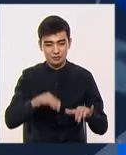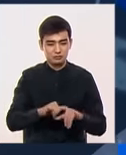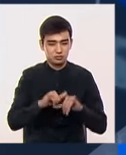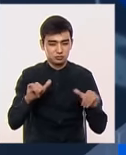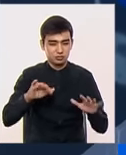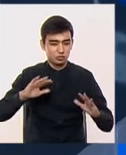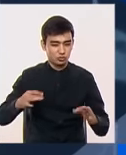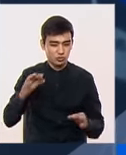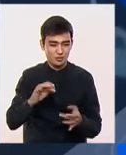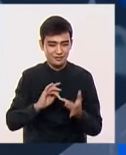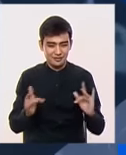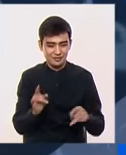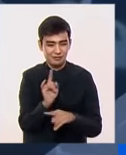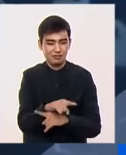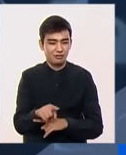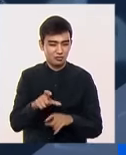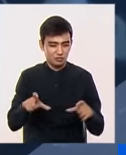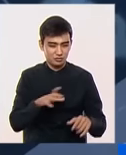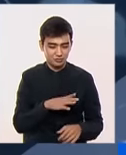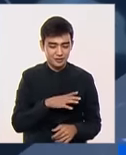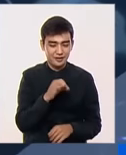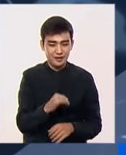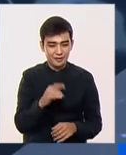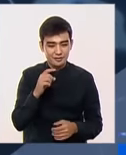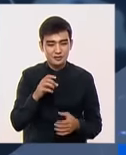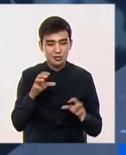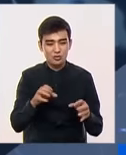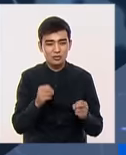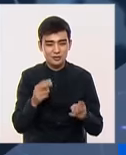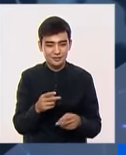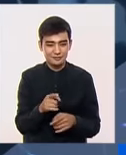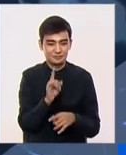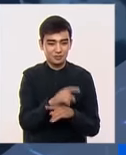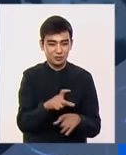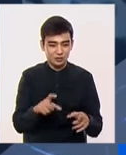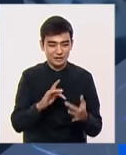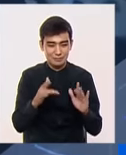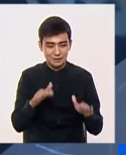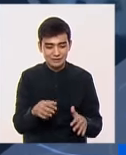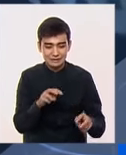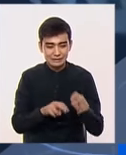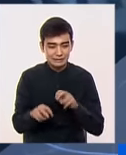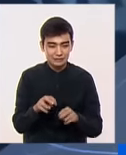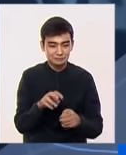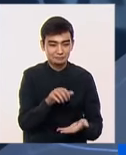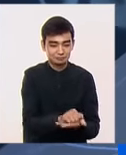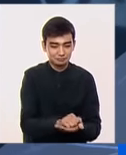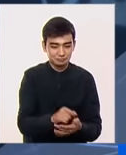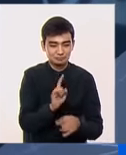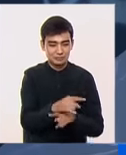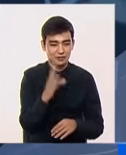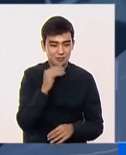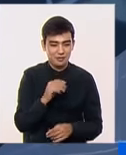случаев интернет-мошенничества как правило на своих жертв аферисты охотятся в социальных сетях так например жительница